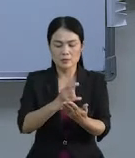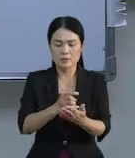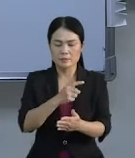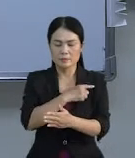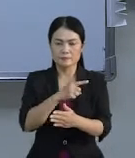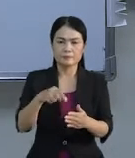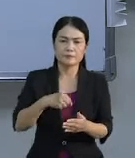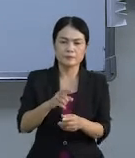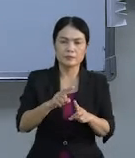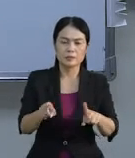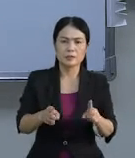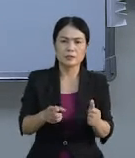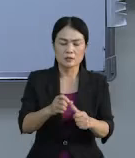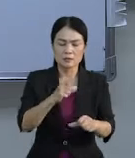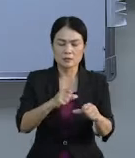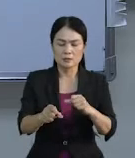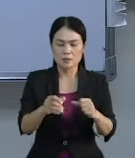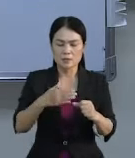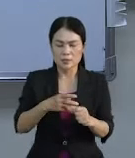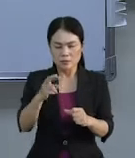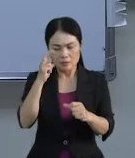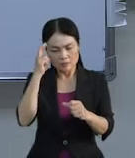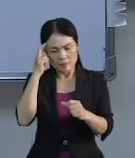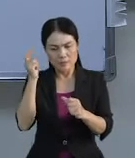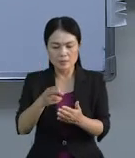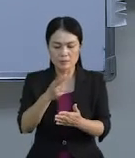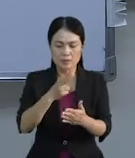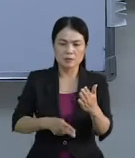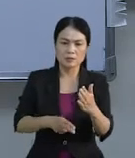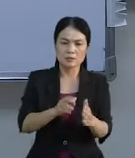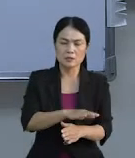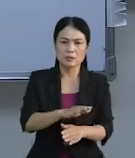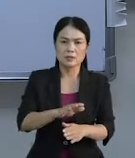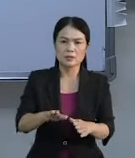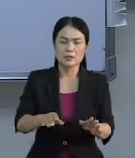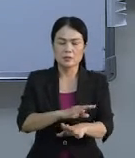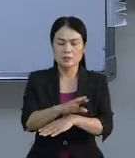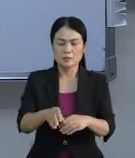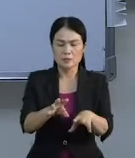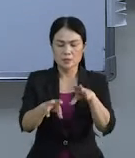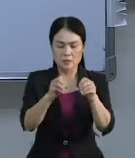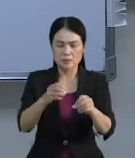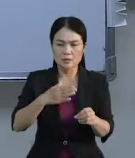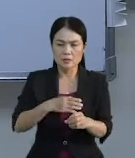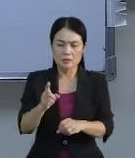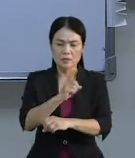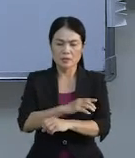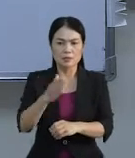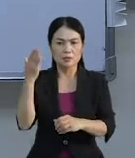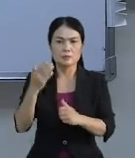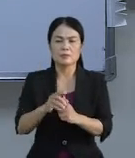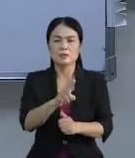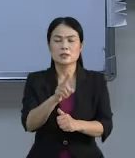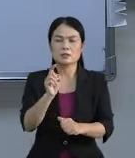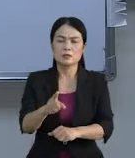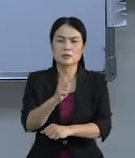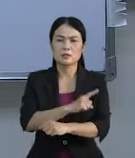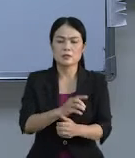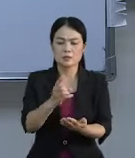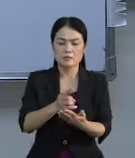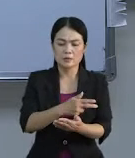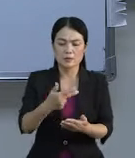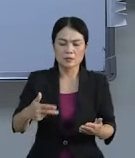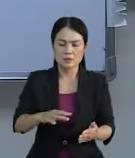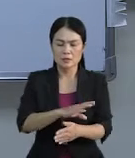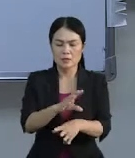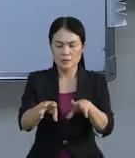របស់យើងប៉ុន្តែមុននឹងបន្តលោកគ្រូសូមរំលឹកពីអ្វីដែលបងប្អូនអស់គ្នាបានរៀនជាមួយលោកគ្រូនៅក្នុងថ្ងៃមុនថាតើនៅក្នុងថ្ងៃមុនភាសាខ្មែ